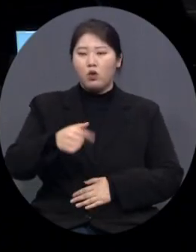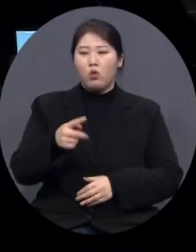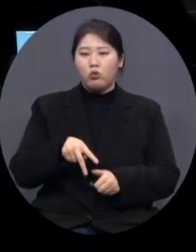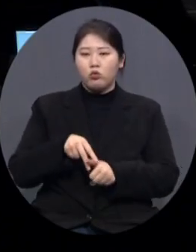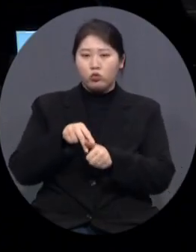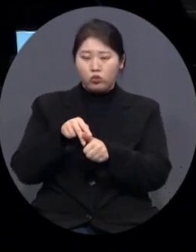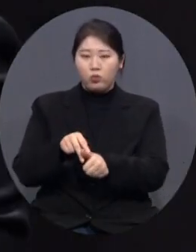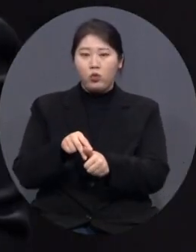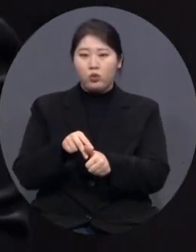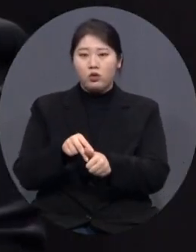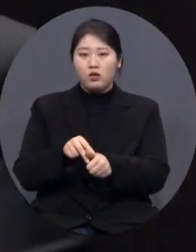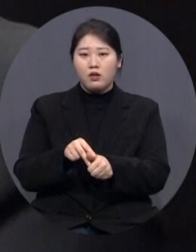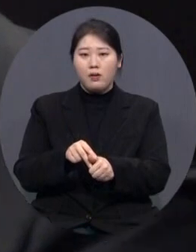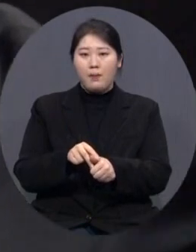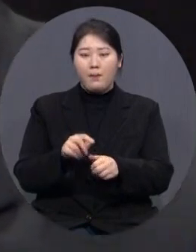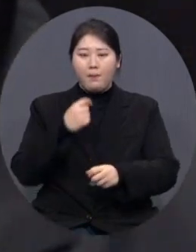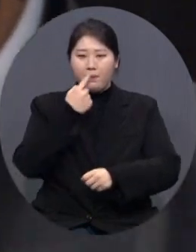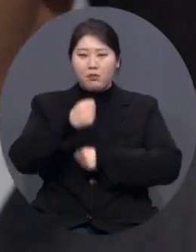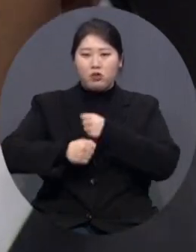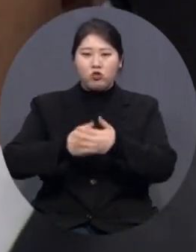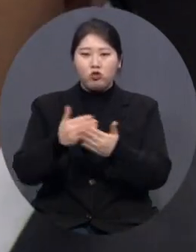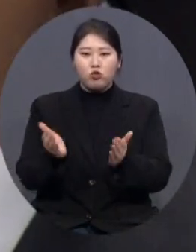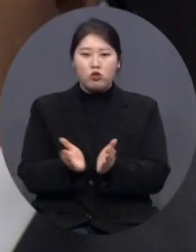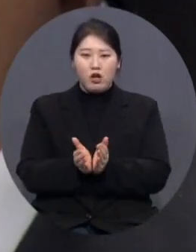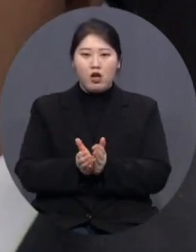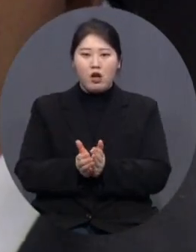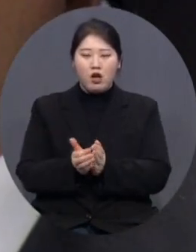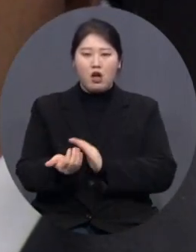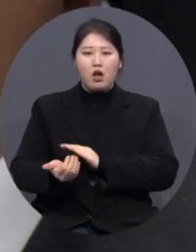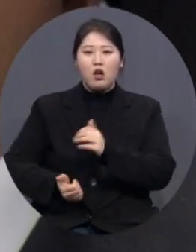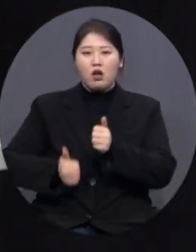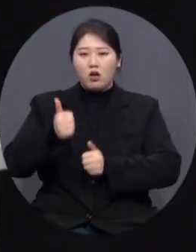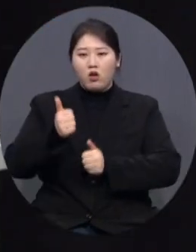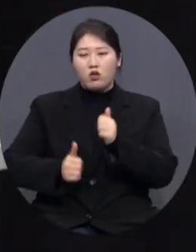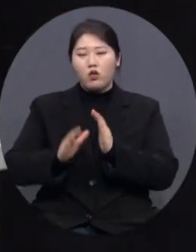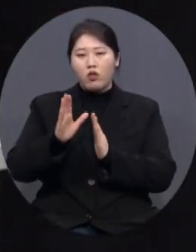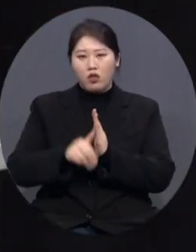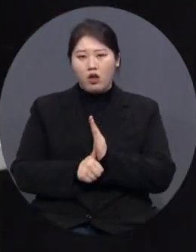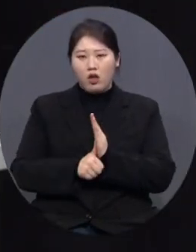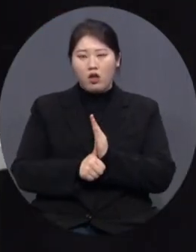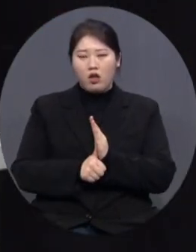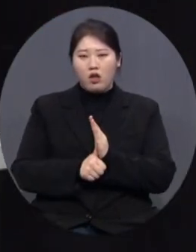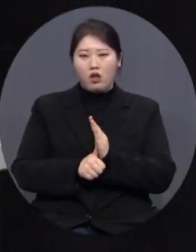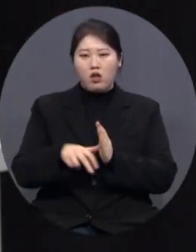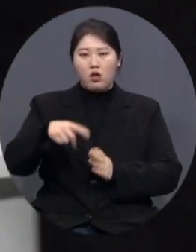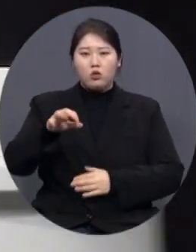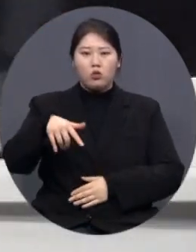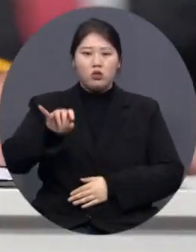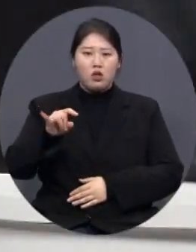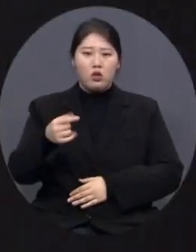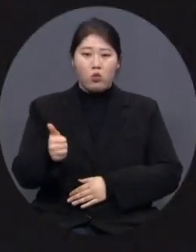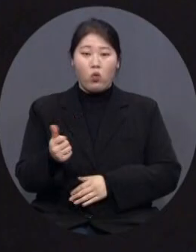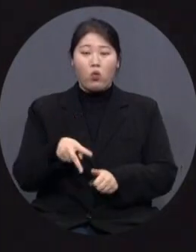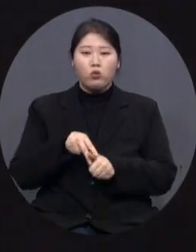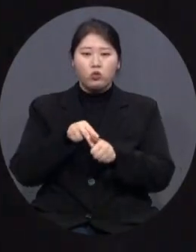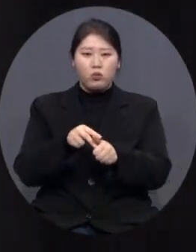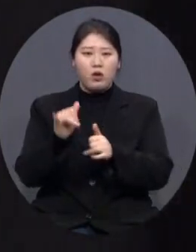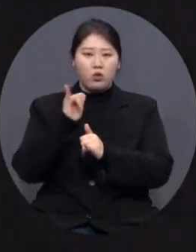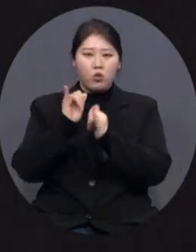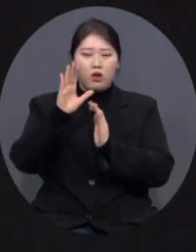후보는 민주당 경성 과정에서 문대림 후보가 송재호 후보와의 통화 녹취를 공개한 것은